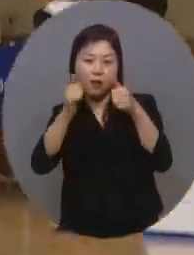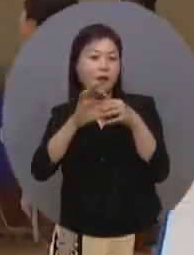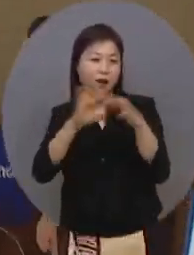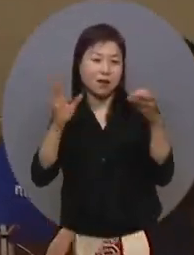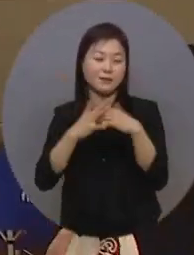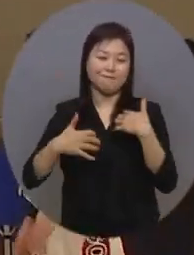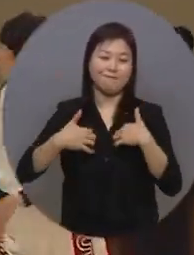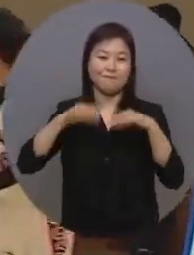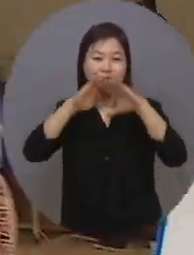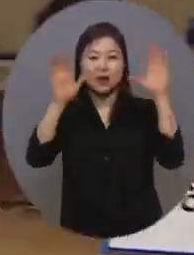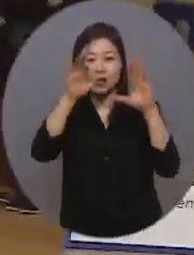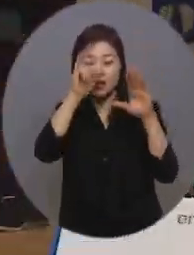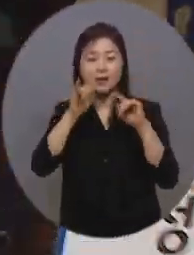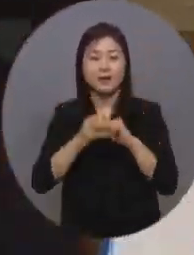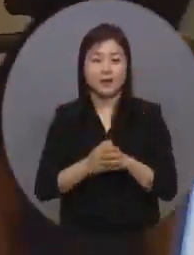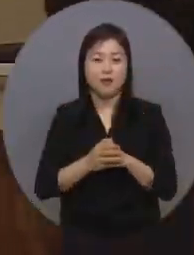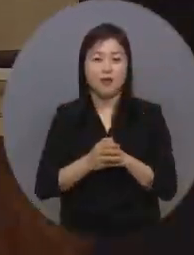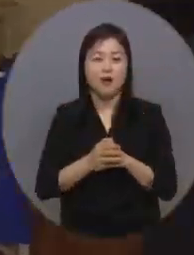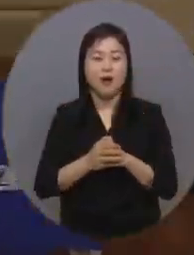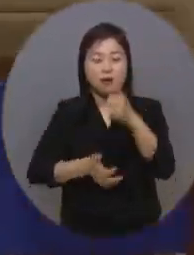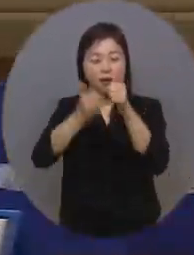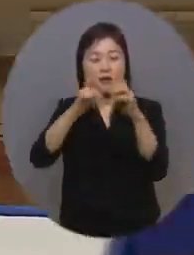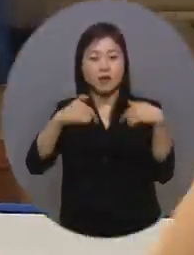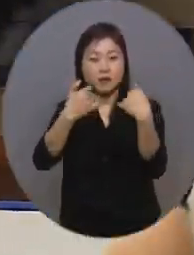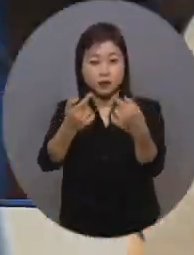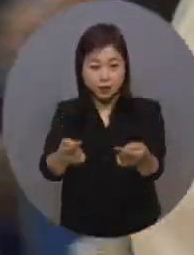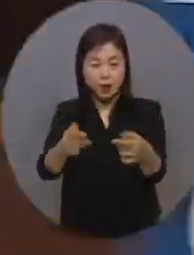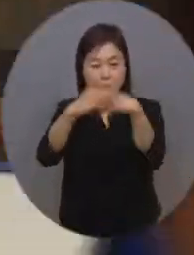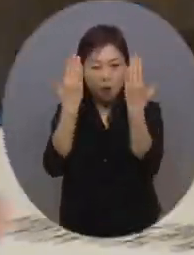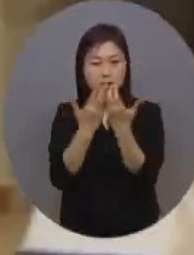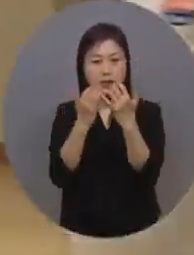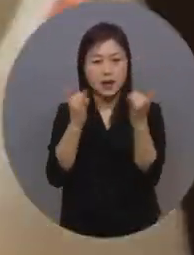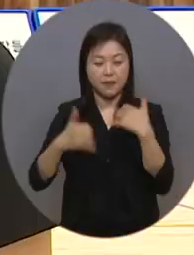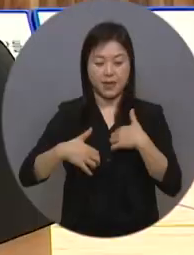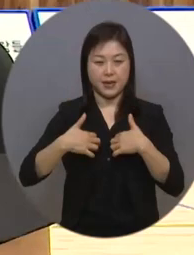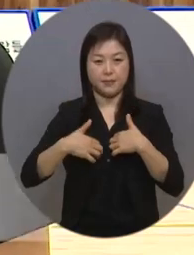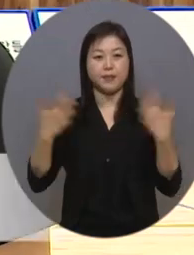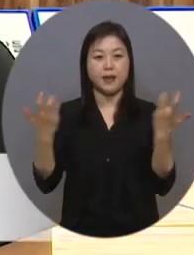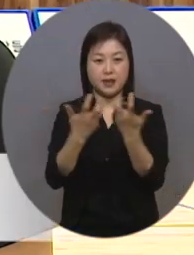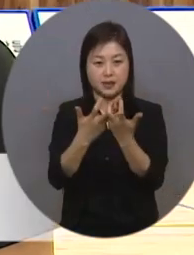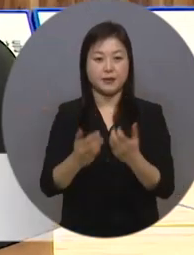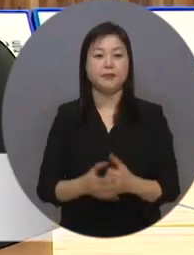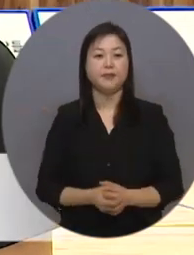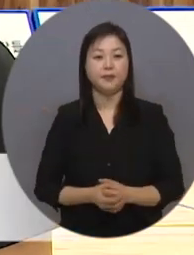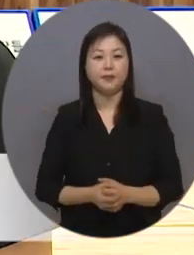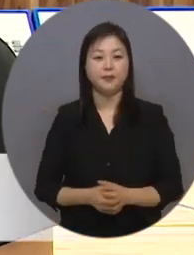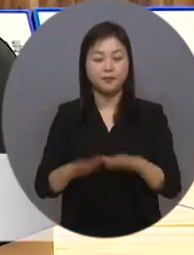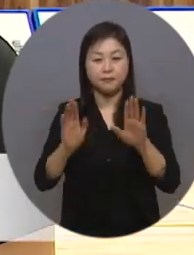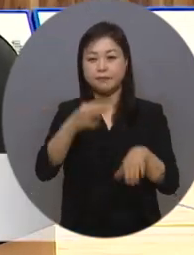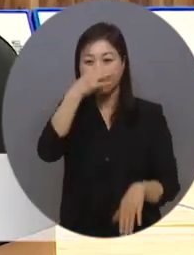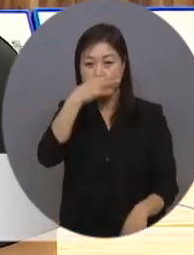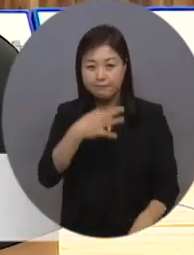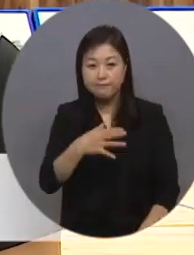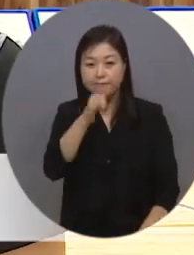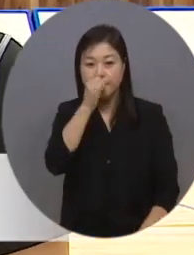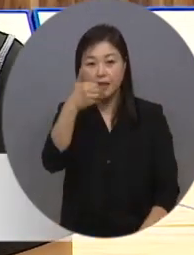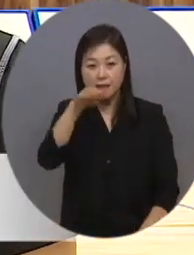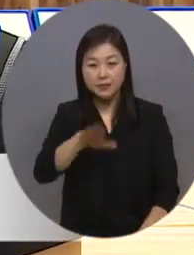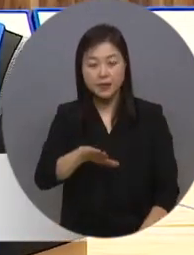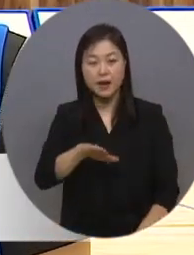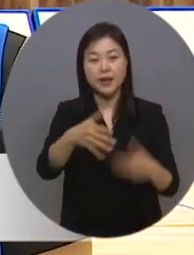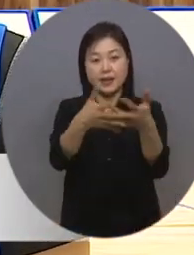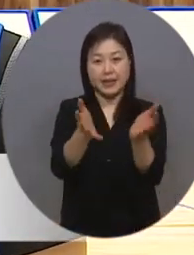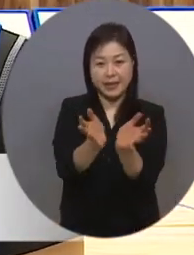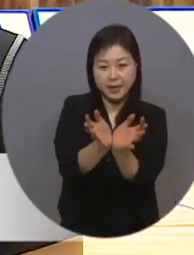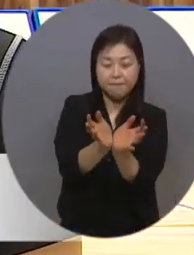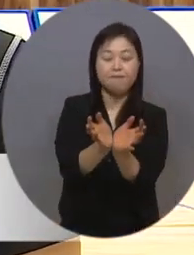만큼 경기에 출전한 모두의 기쁨이 코트 위를 가득 채웠습니다. 오늘 좀 힘들었지만